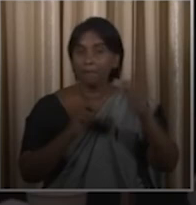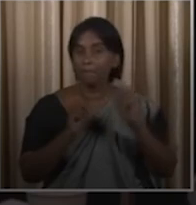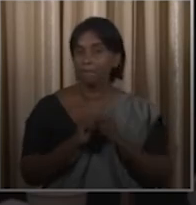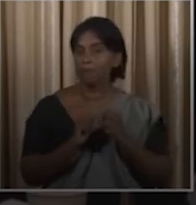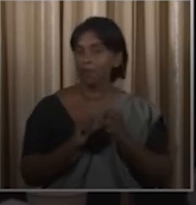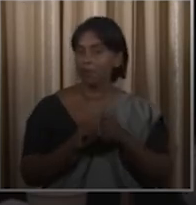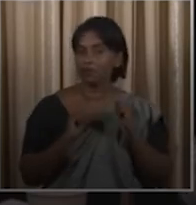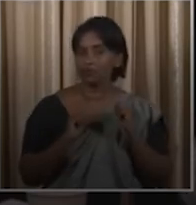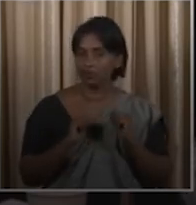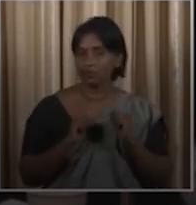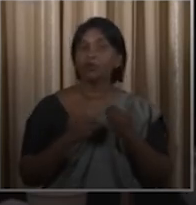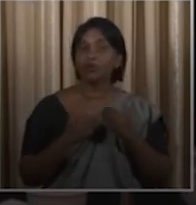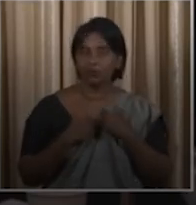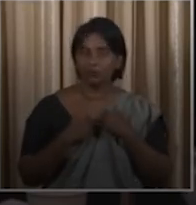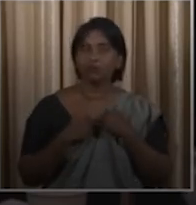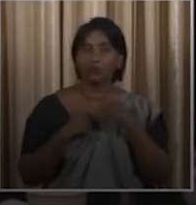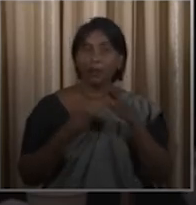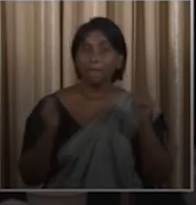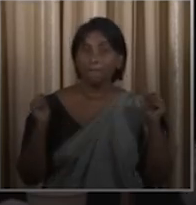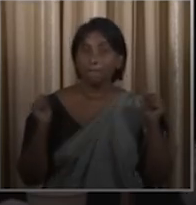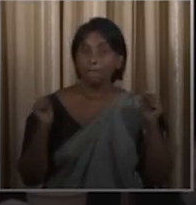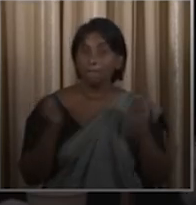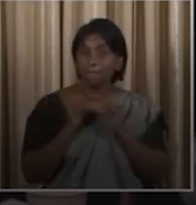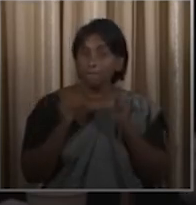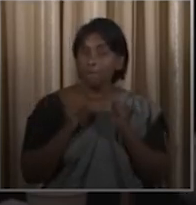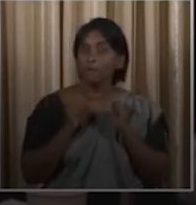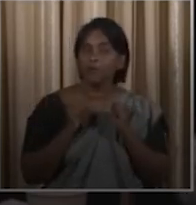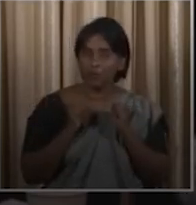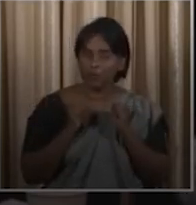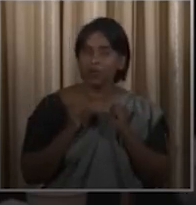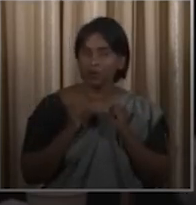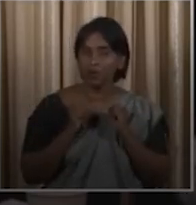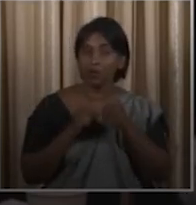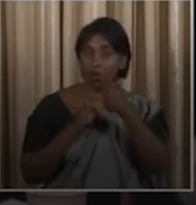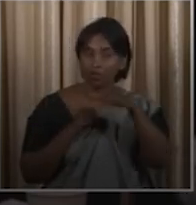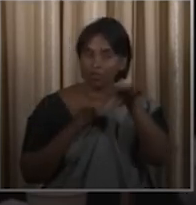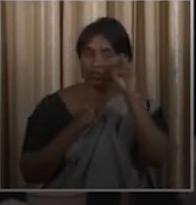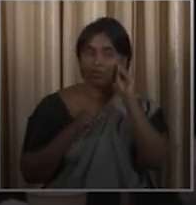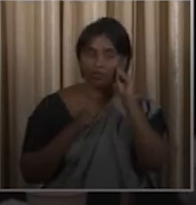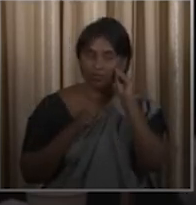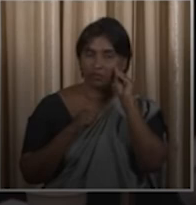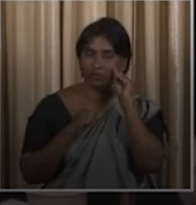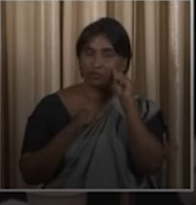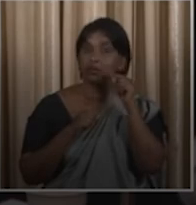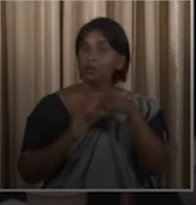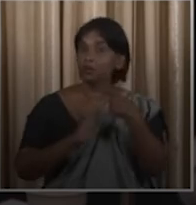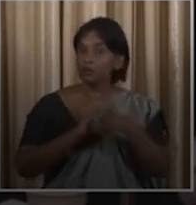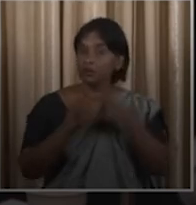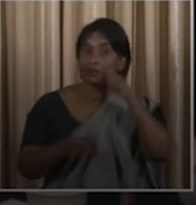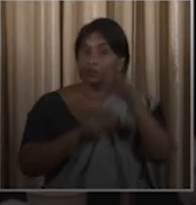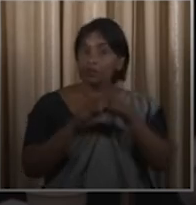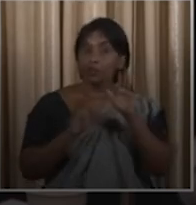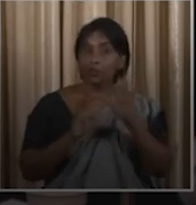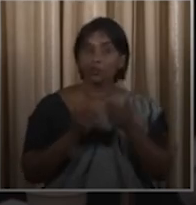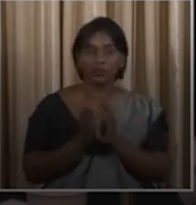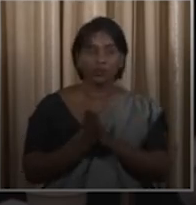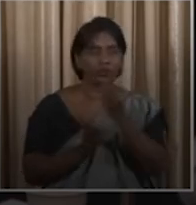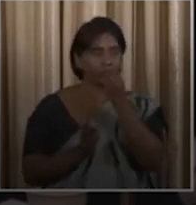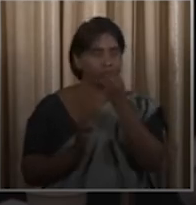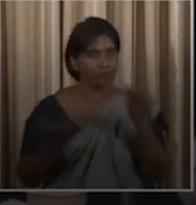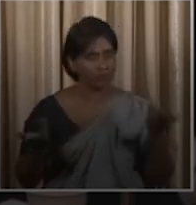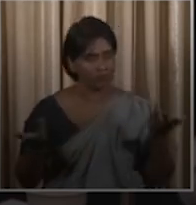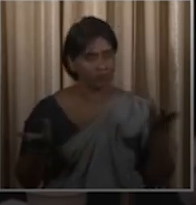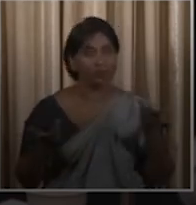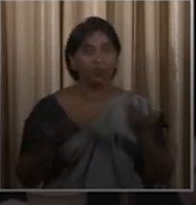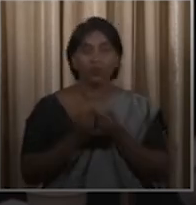මේ බයගරු මන්ත්‍රීතුමනි හොඳින් තේරුම් ගන්න මේ රටේ ජනතාව ඉන්නේ තමන්ට ආහාර නැහැ තමන්ගේ අම්මා බෙහෙත් නැතුව ලෙඩ